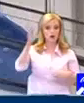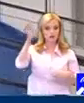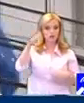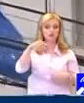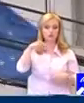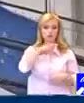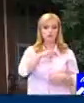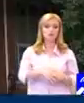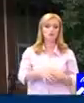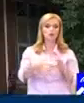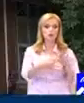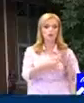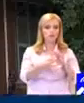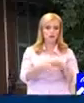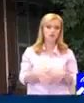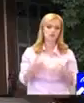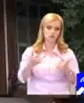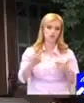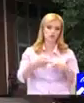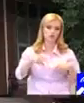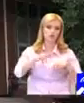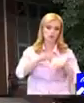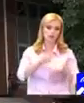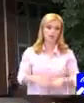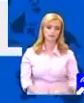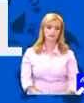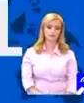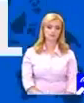de Studii Economice cooperează în anchetă.